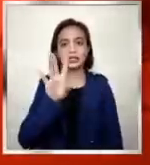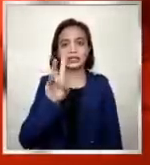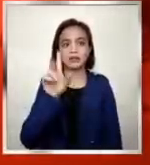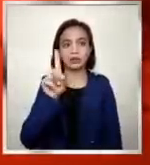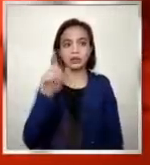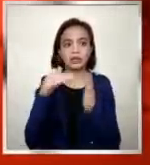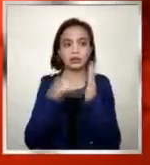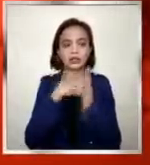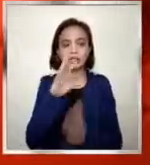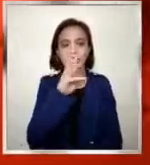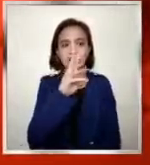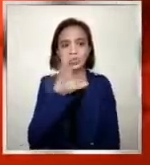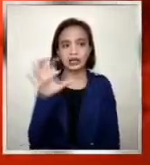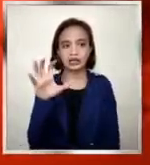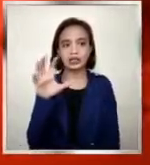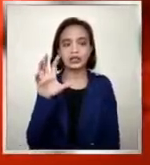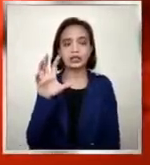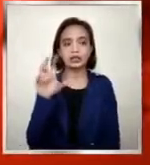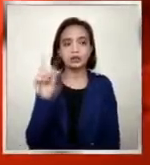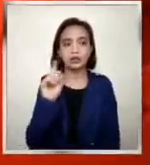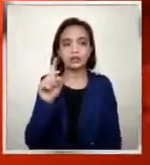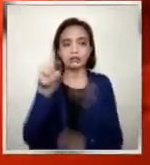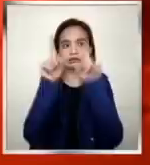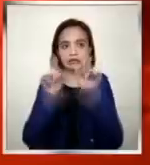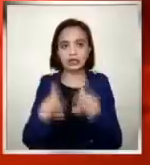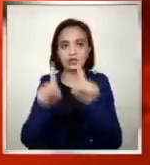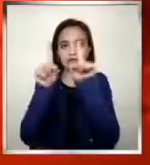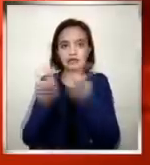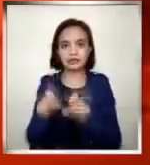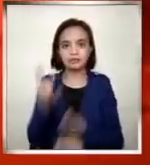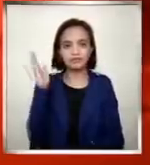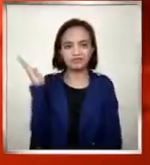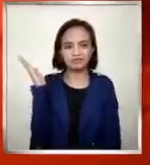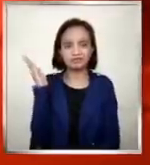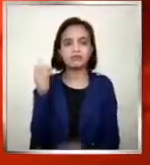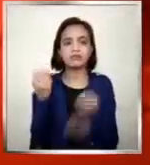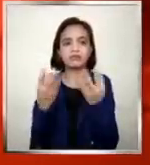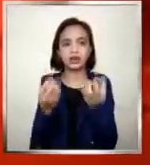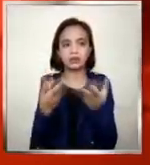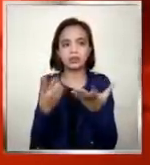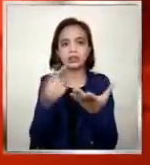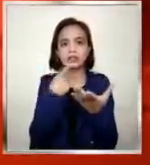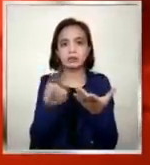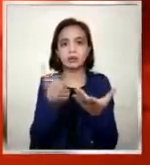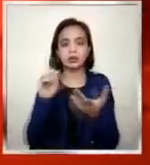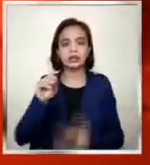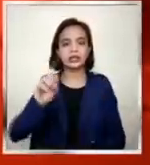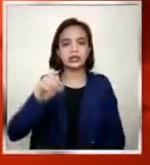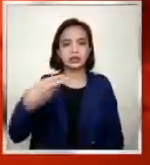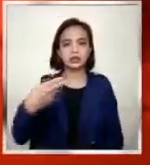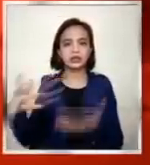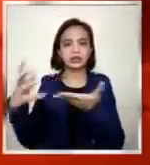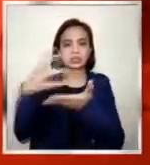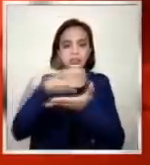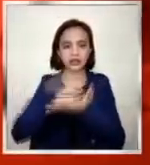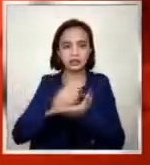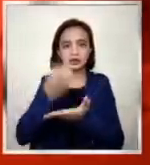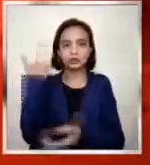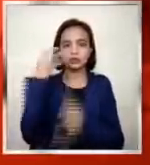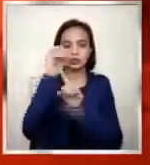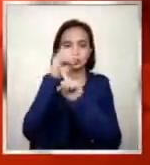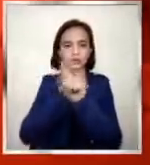71,620 tests ang isinagawa. Yan din po ang pinakamaraming naiulat mula ng ilabas ng DOH ang datos sa ito noong October